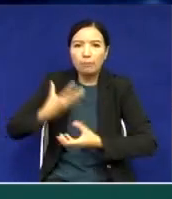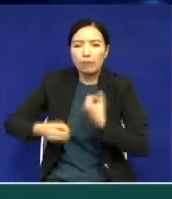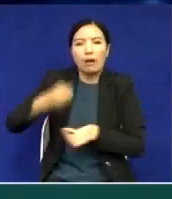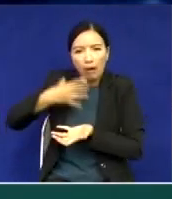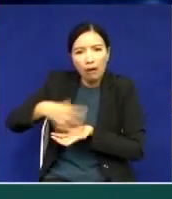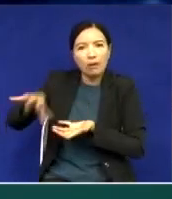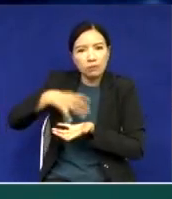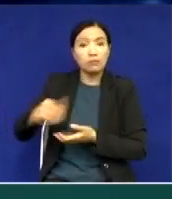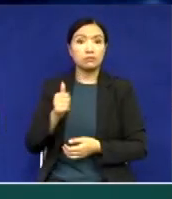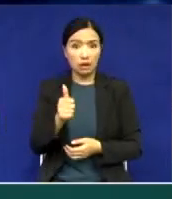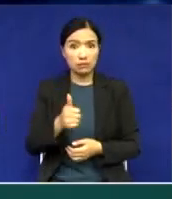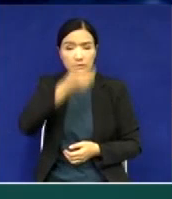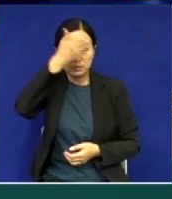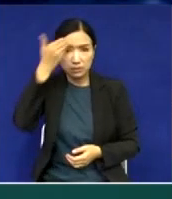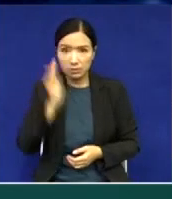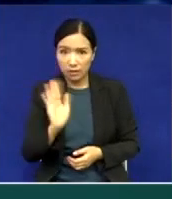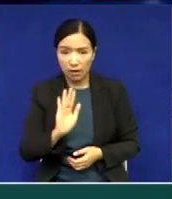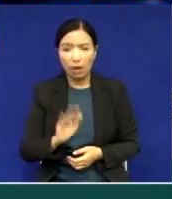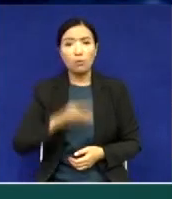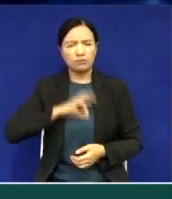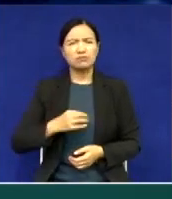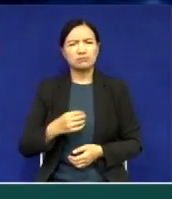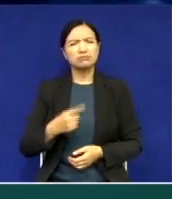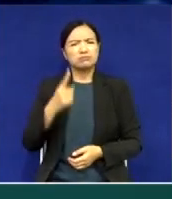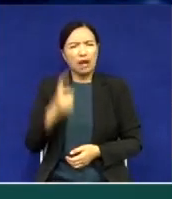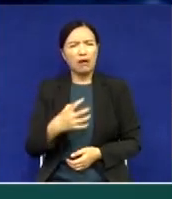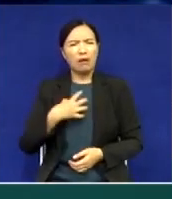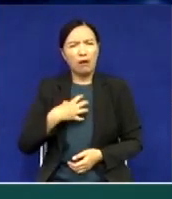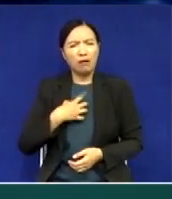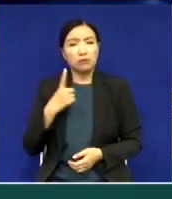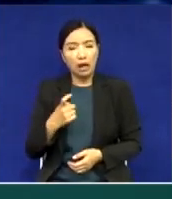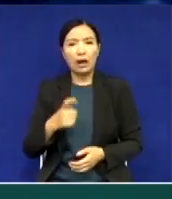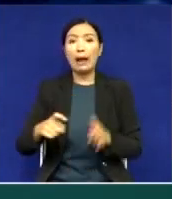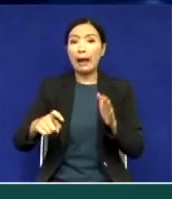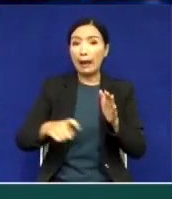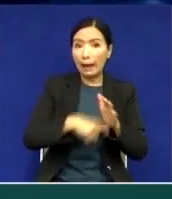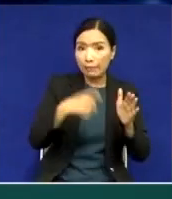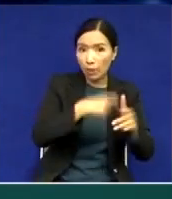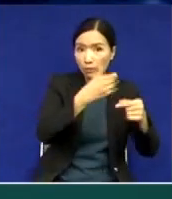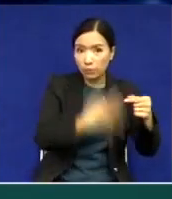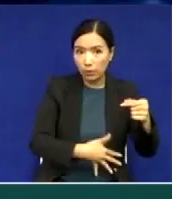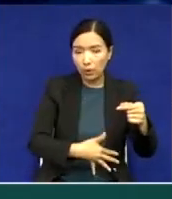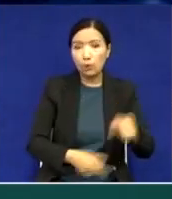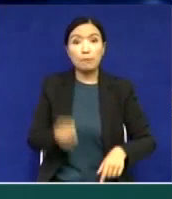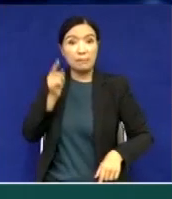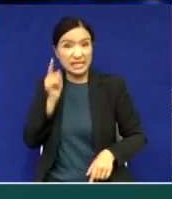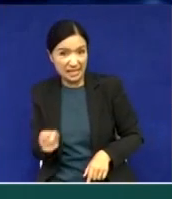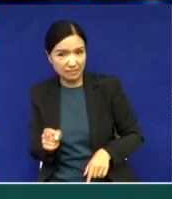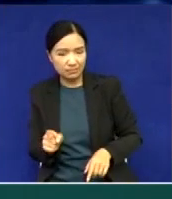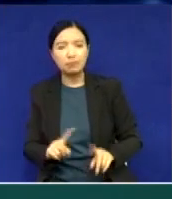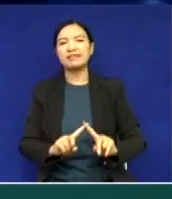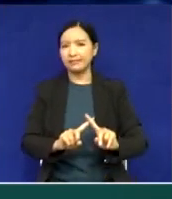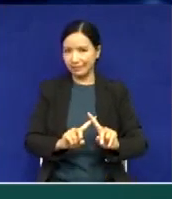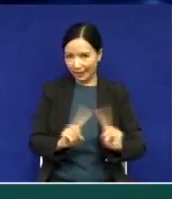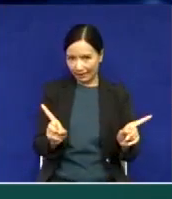อย่าลืมนะครับว่าความรู้สึกอยากฆ่าตัวตายเหตุผลกับข้อเท็จจริงอาจจะไม่เหมือนกันนะครับเหตุผลข้อจริงไม่เหมือนกันเลย